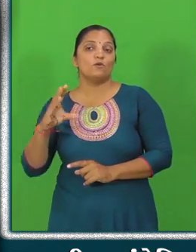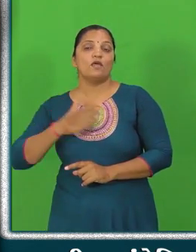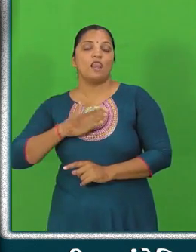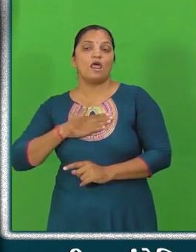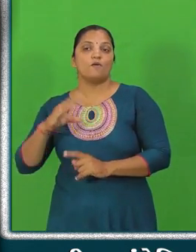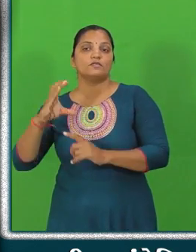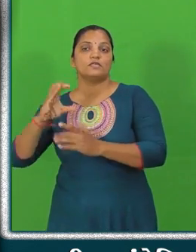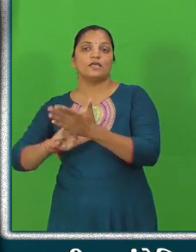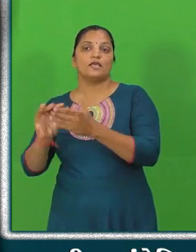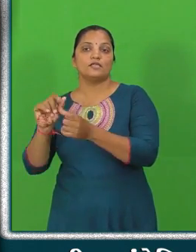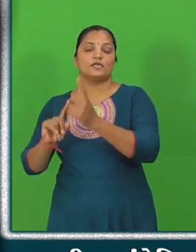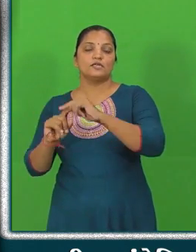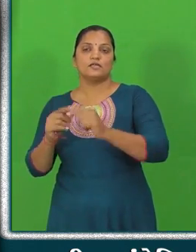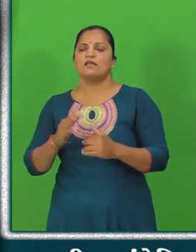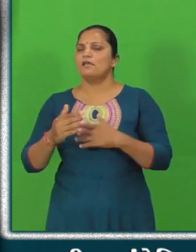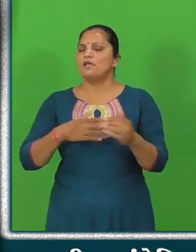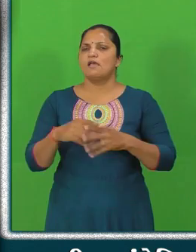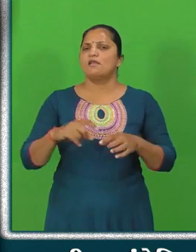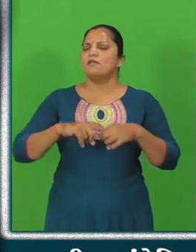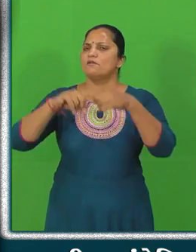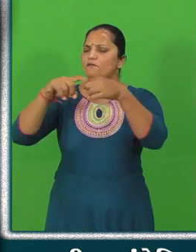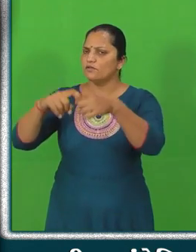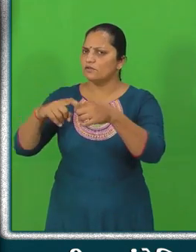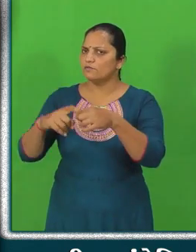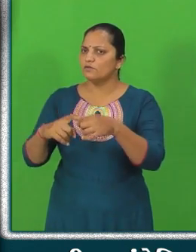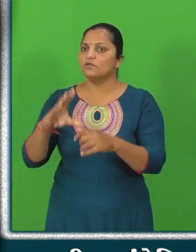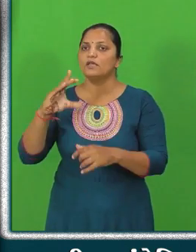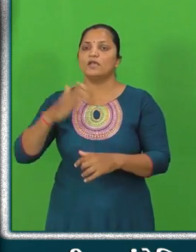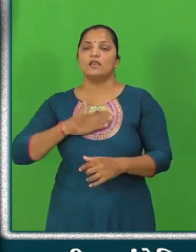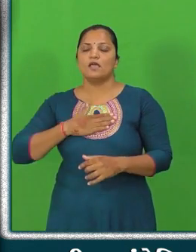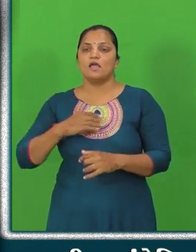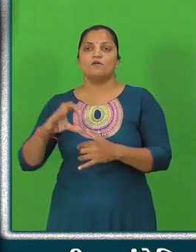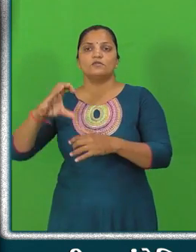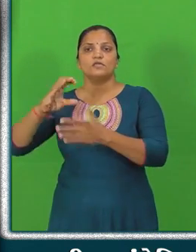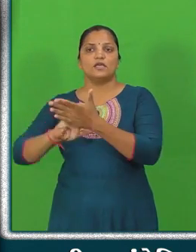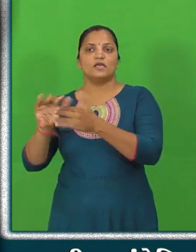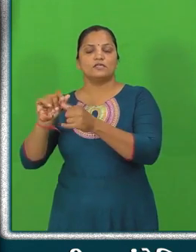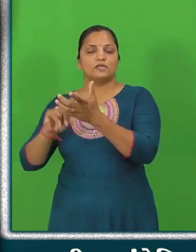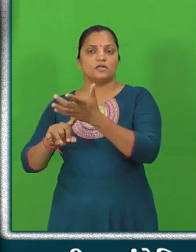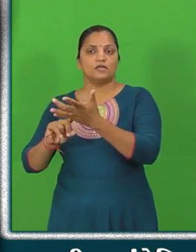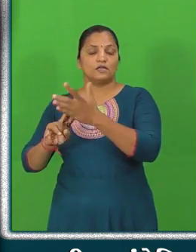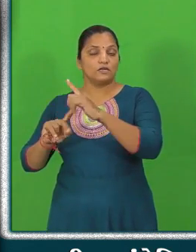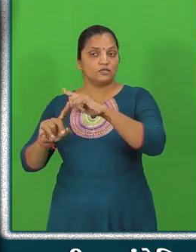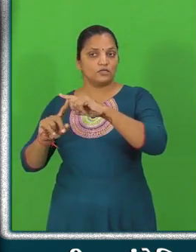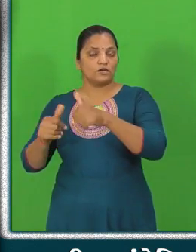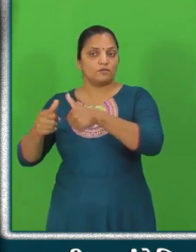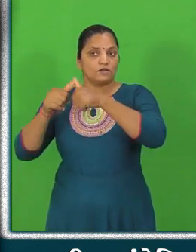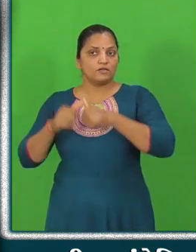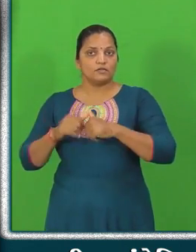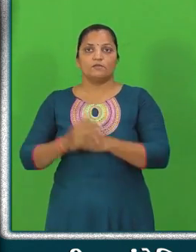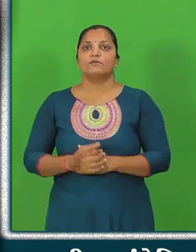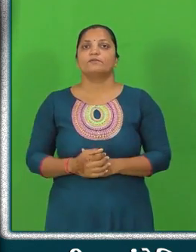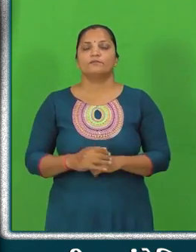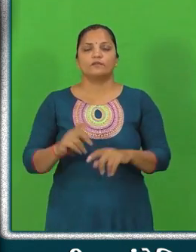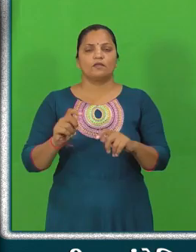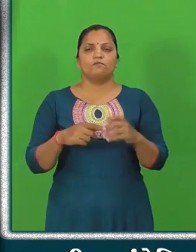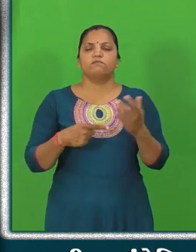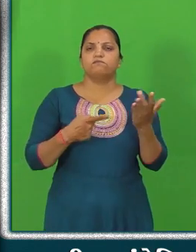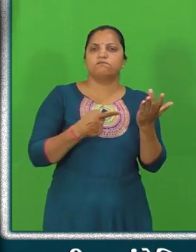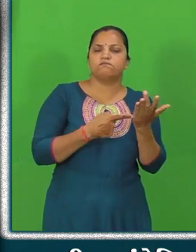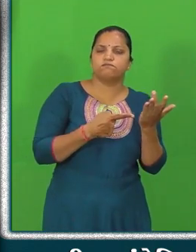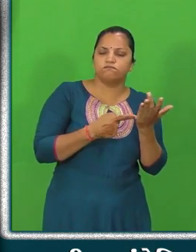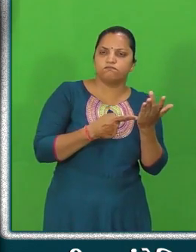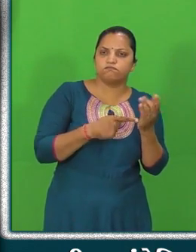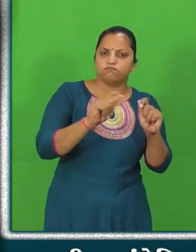છે. અમે અહીંયાથી જે પ્રશ્ન પૂછીએ એ તમે લાઈવ ચેટમાં જવાબ આપો, ઇન્સ્ટન્ટ અમે જોઈ, અથવા તો અમારી ટીમ છે, ટેકનિકલ ટીમ,